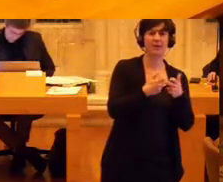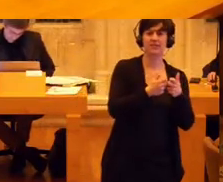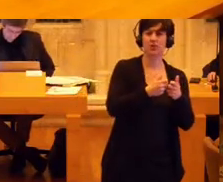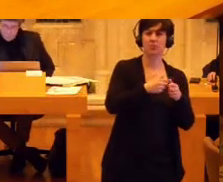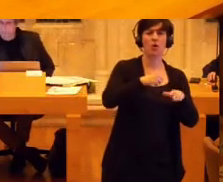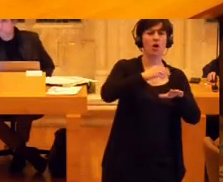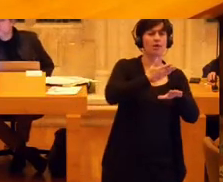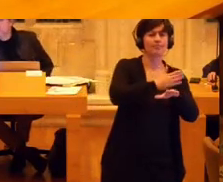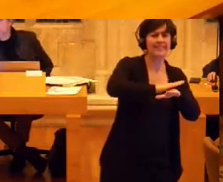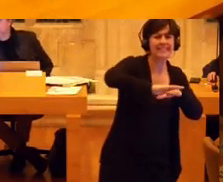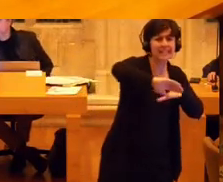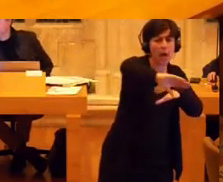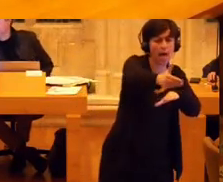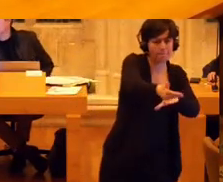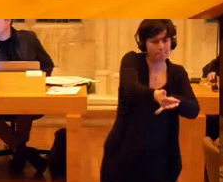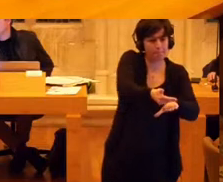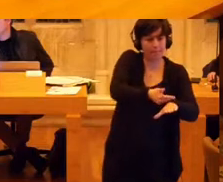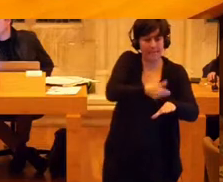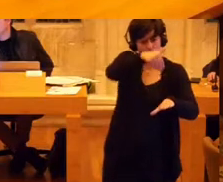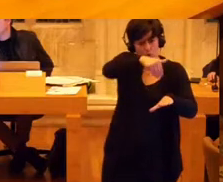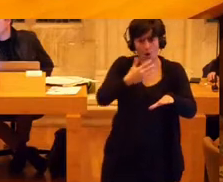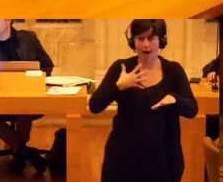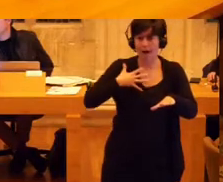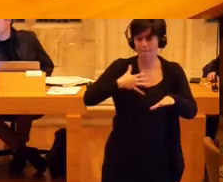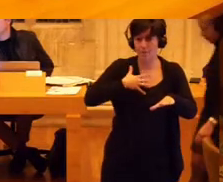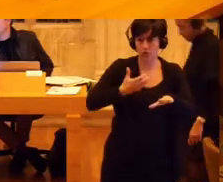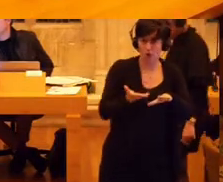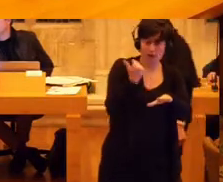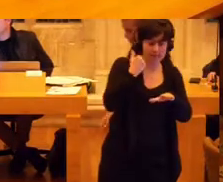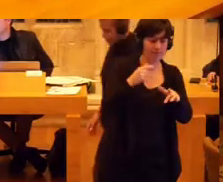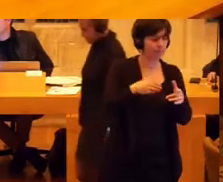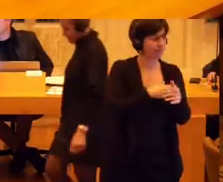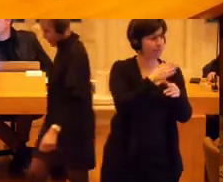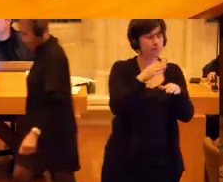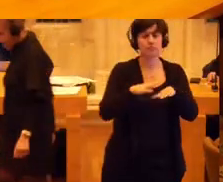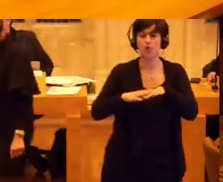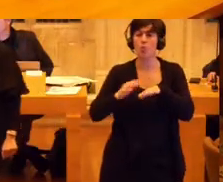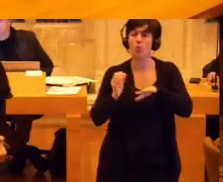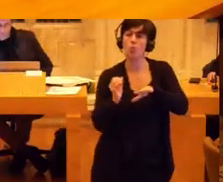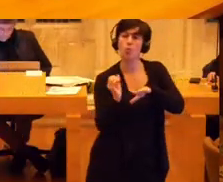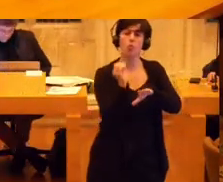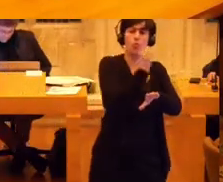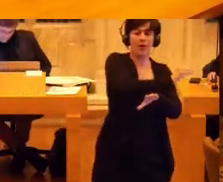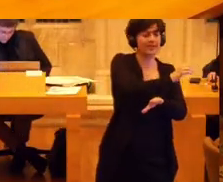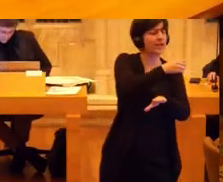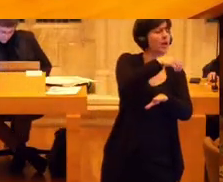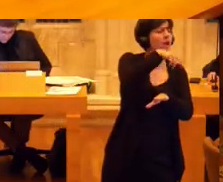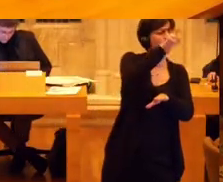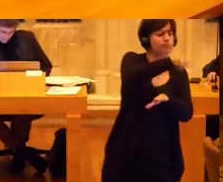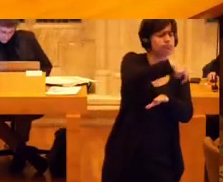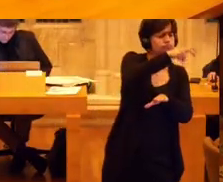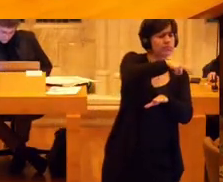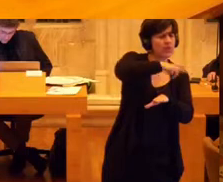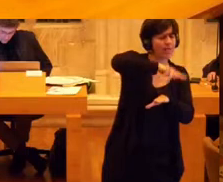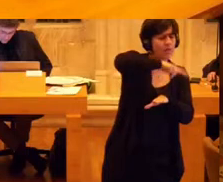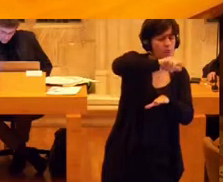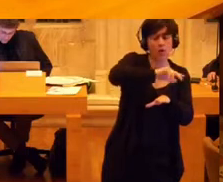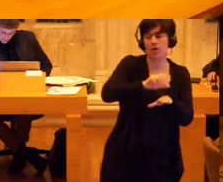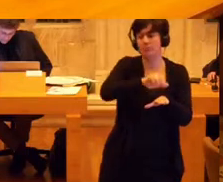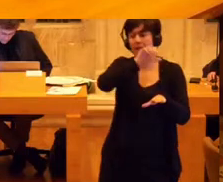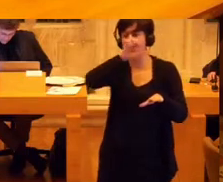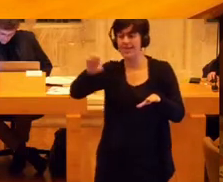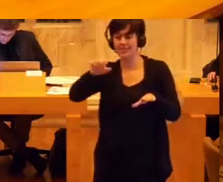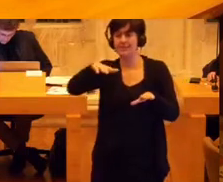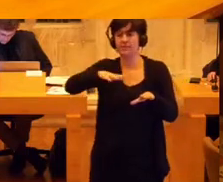revêtements de chaussée qui contiennent de l'amiante, ensuite les travaux de voirie sur la rive ouest, puis les travaux de voirie sur la rive est, donc